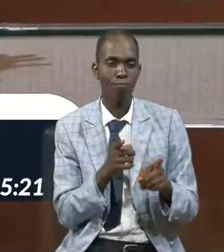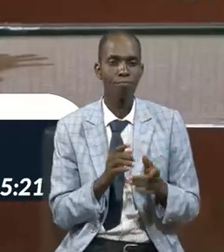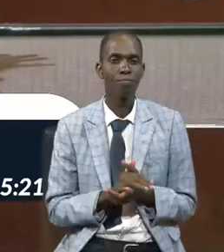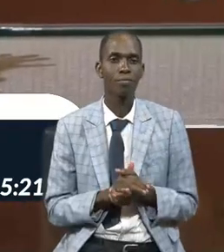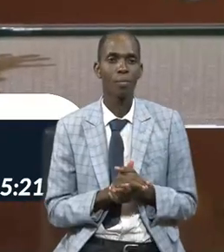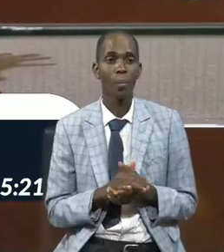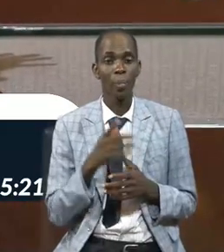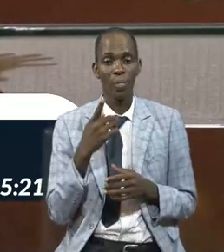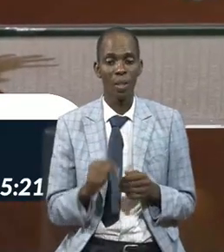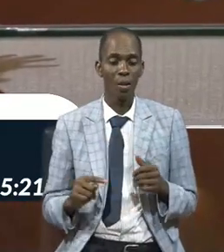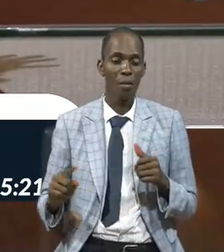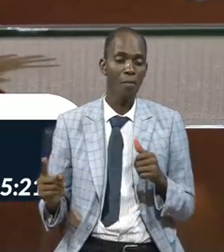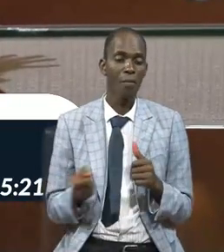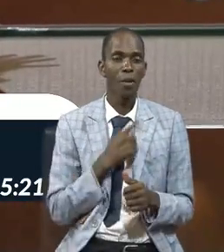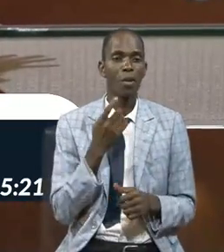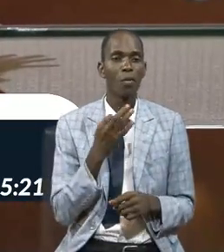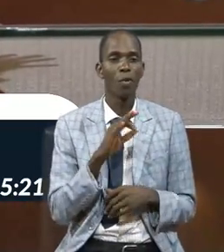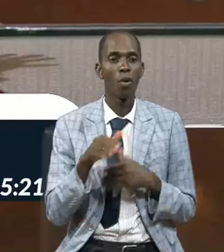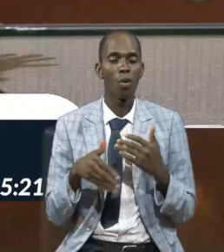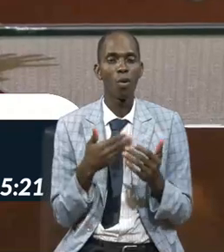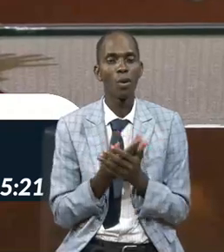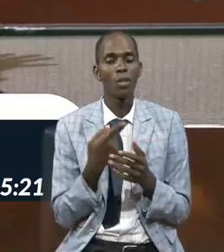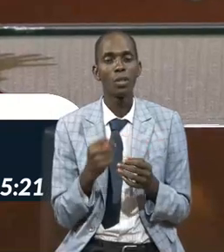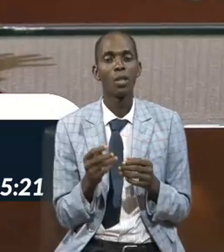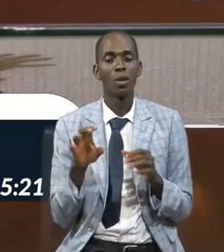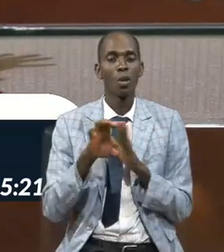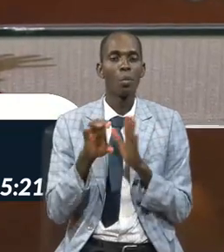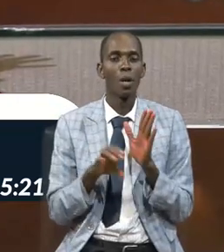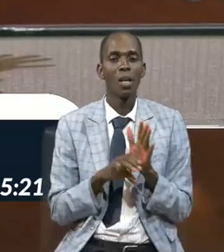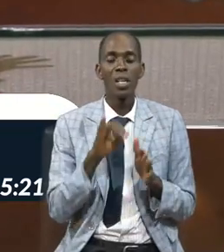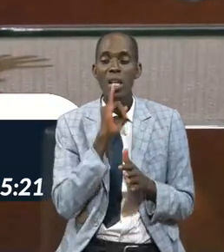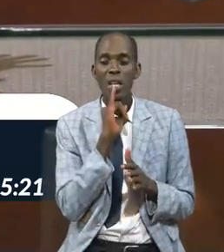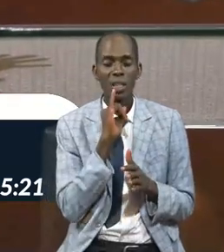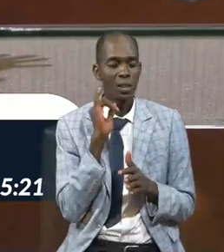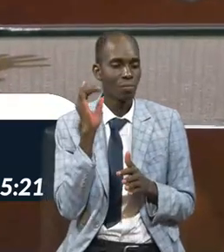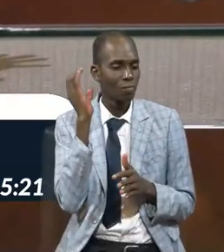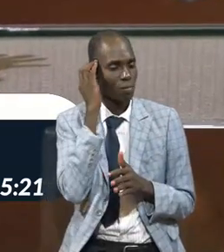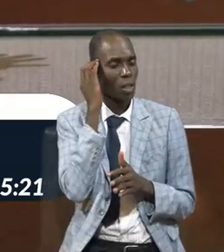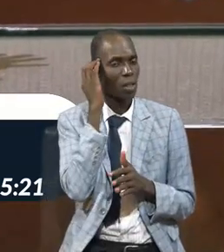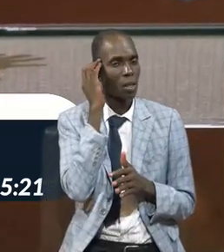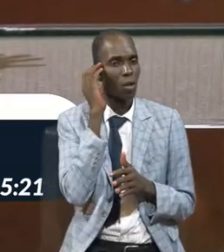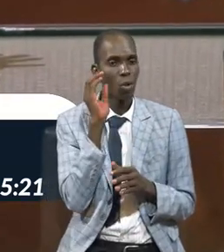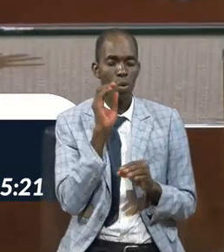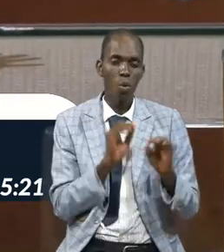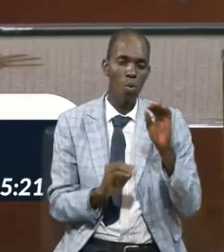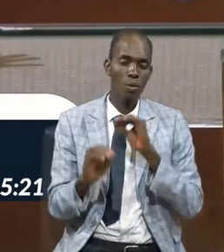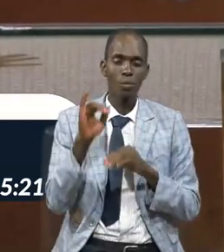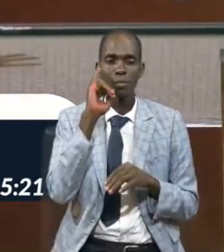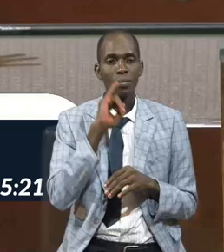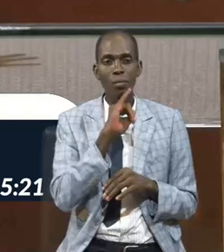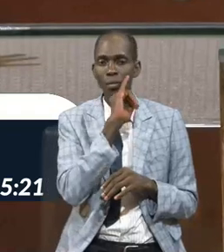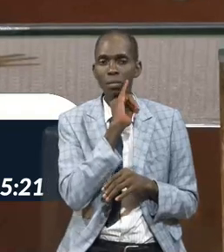Jésus répondit, voici le premier. Écoute, Israël,